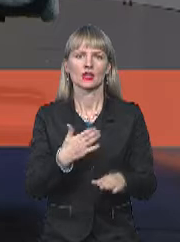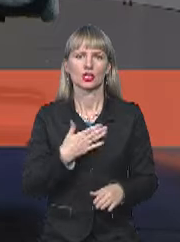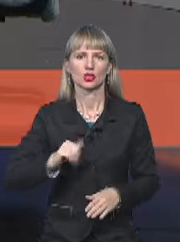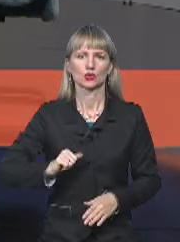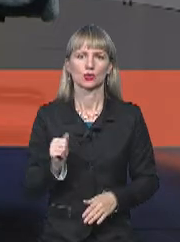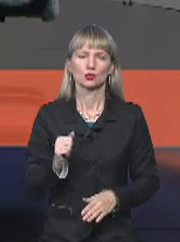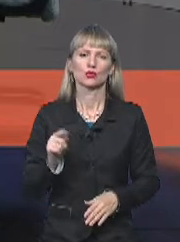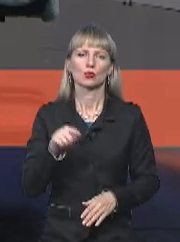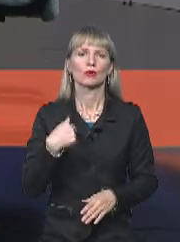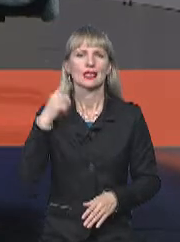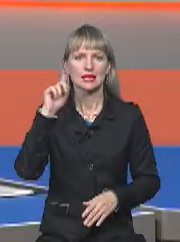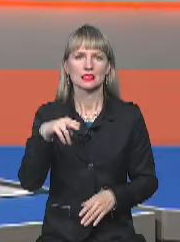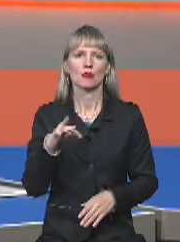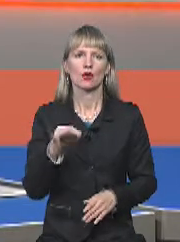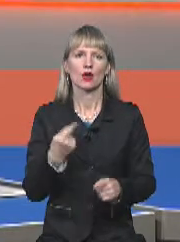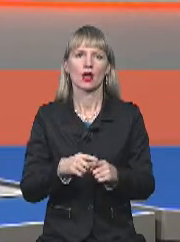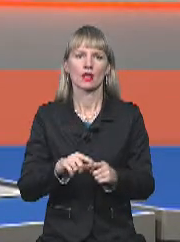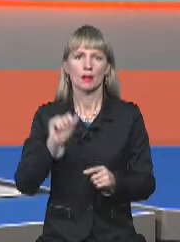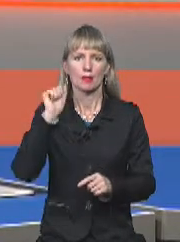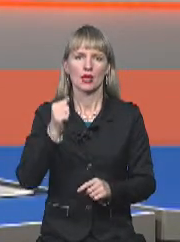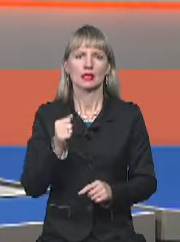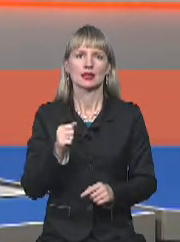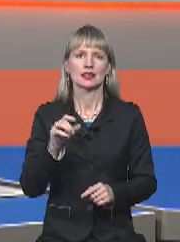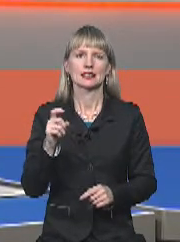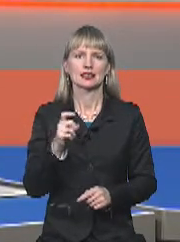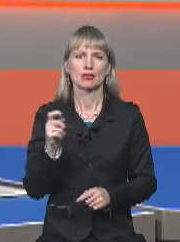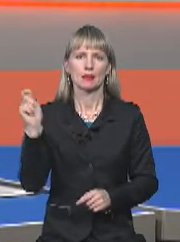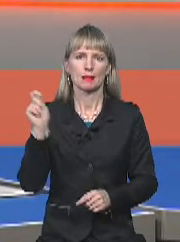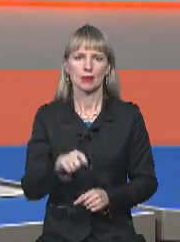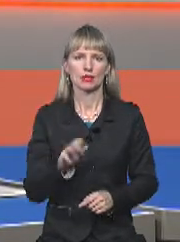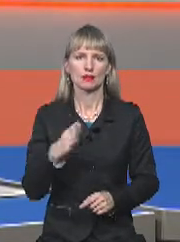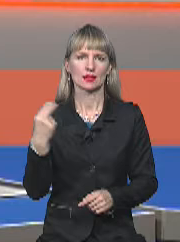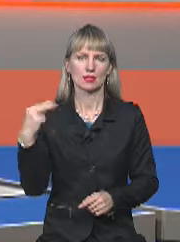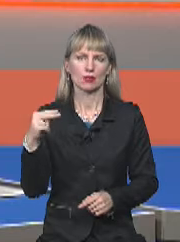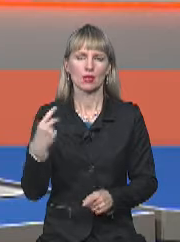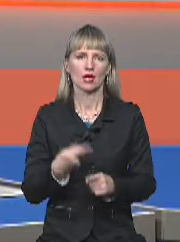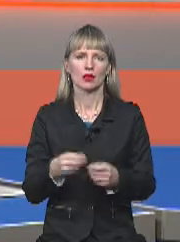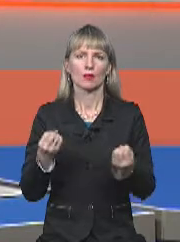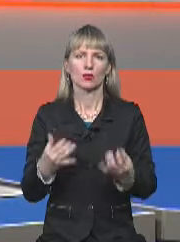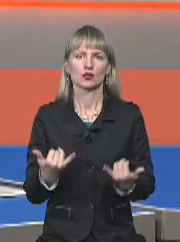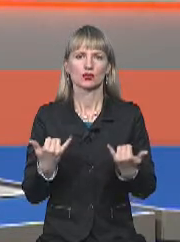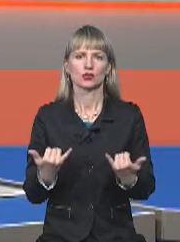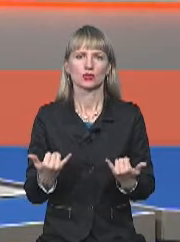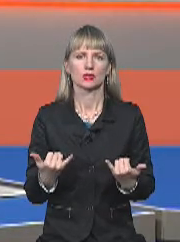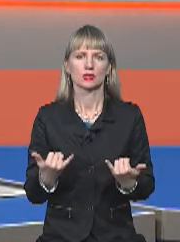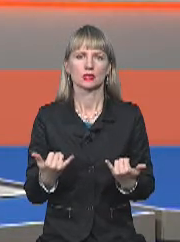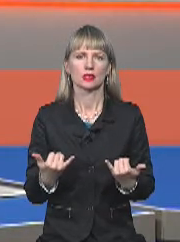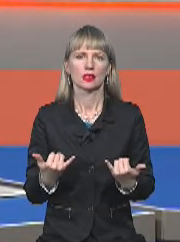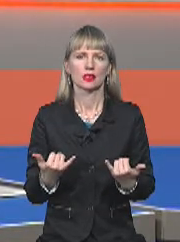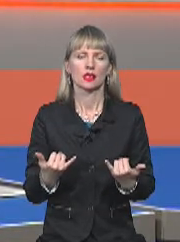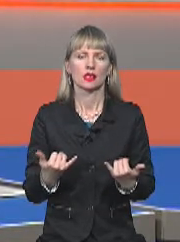друзі, тому я знаю про цей пам'ятник з самого приїзду в Запоріжжя, і от це просто, мабуть, час от якось так